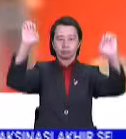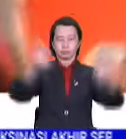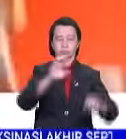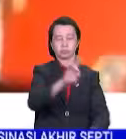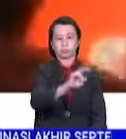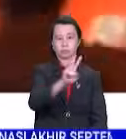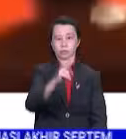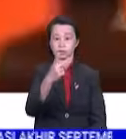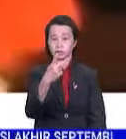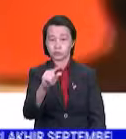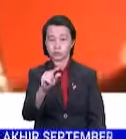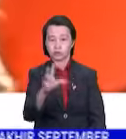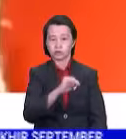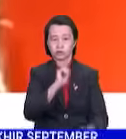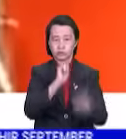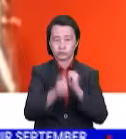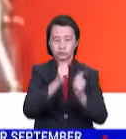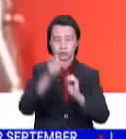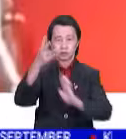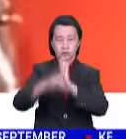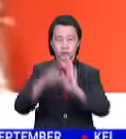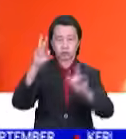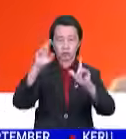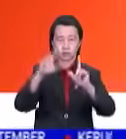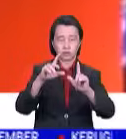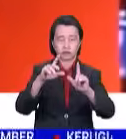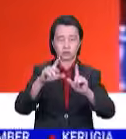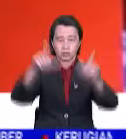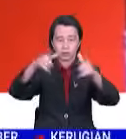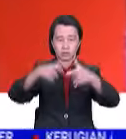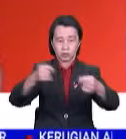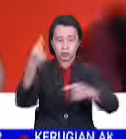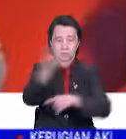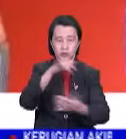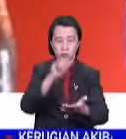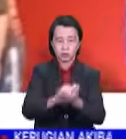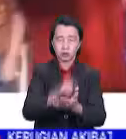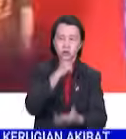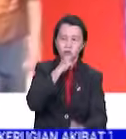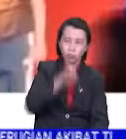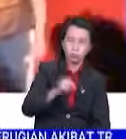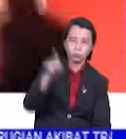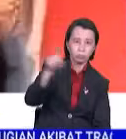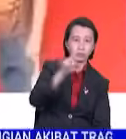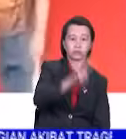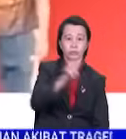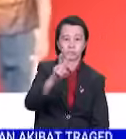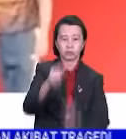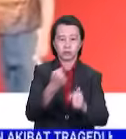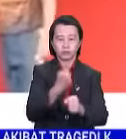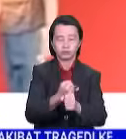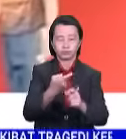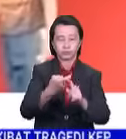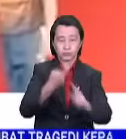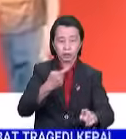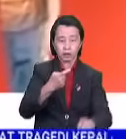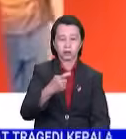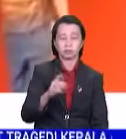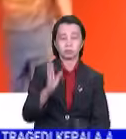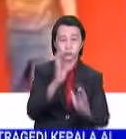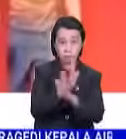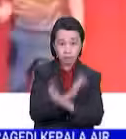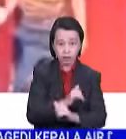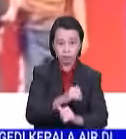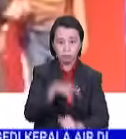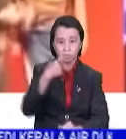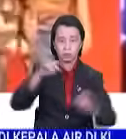72 kg disukai para lebih Tokyo hari ini atlet berusia 22 tahun dari Kampung Baru Mawang curian itu